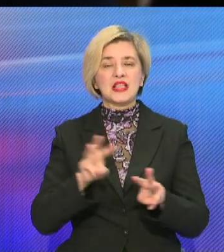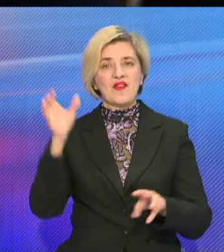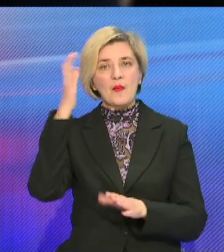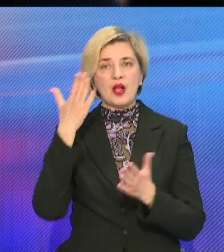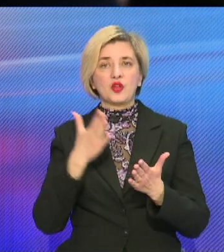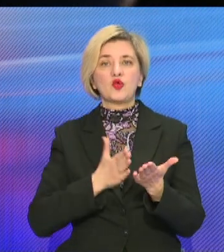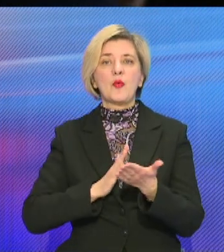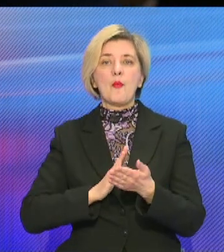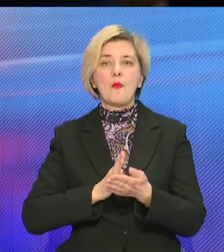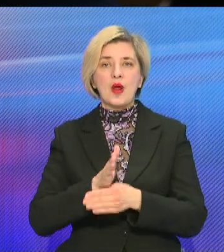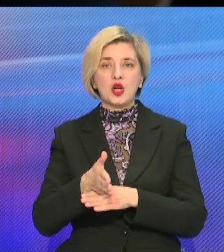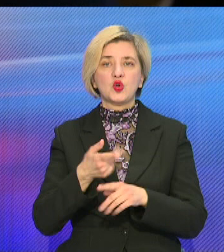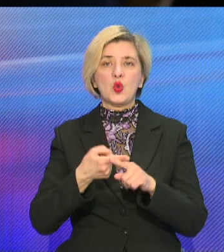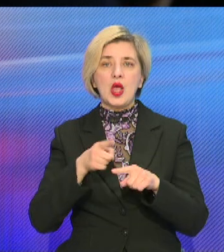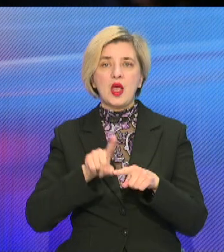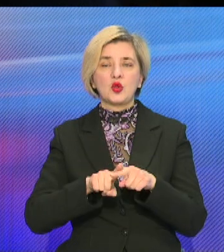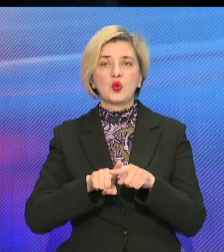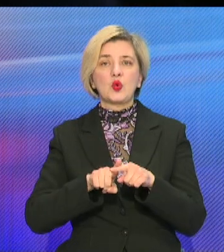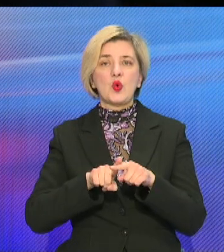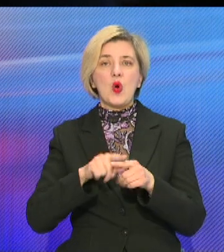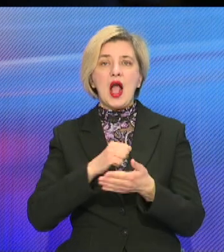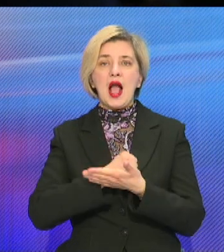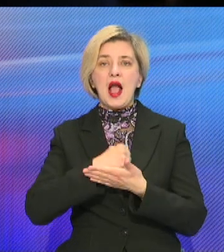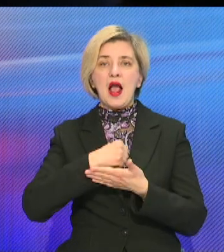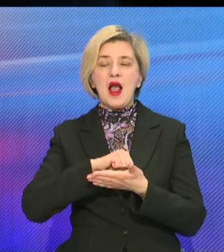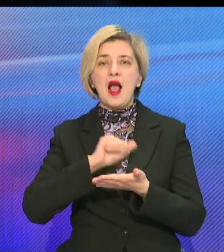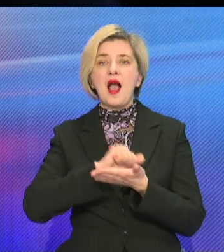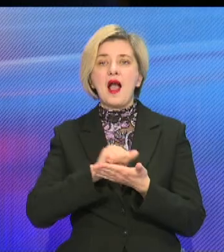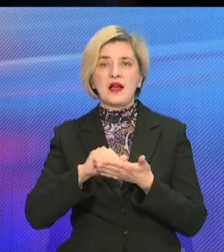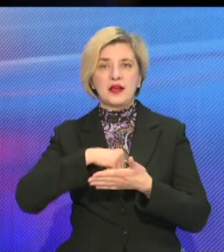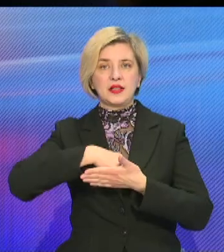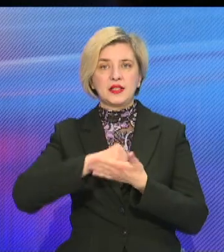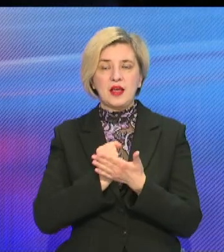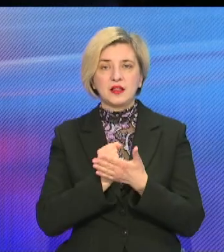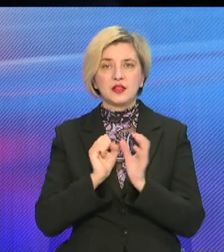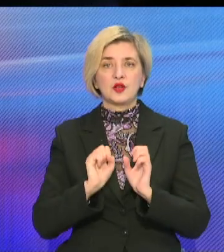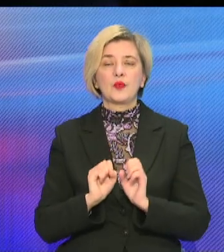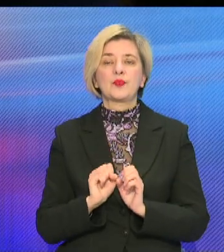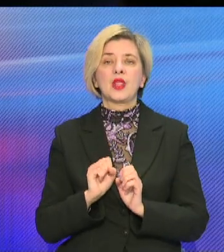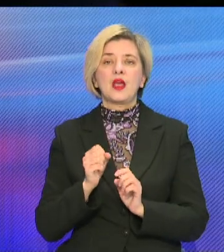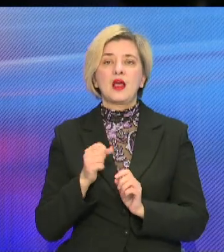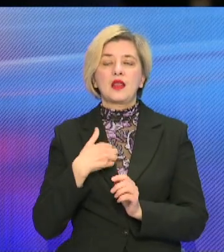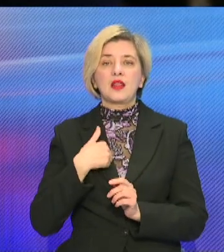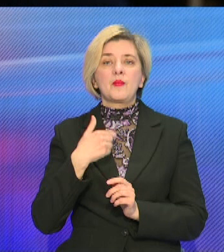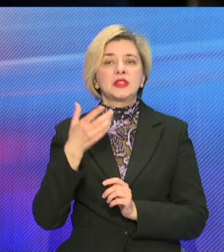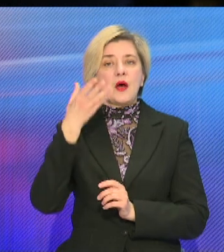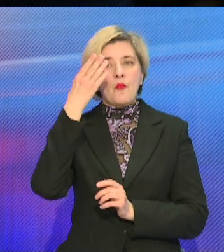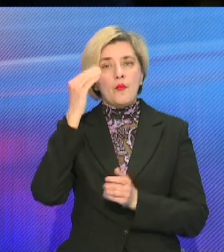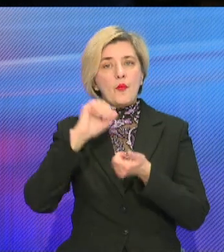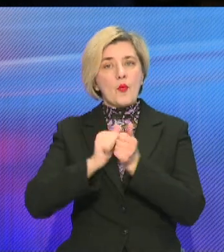прошел эту аккредитацию. Нам запомнился год уходящий, это был год исторической памяти,